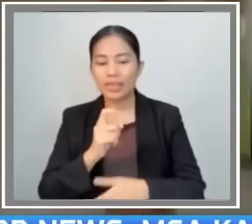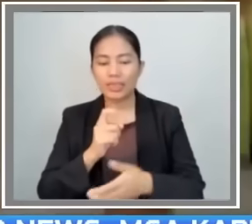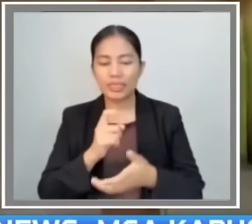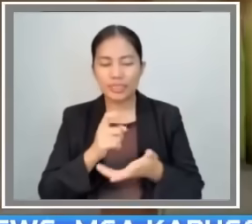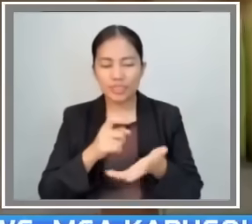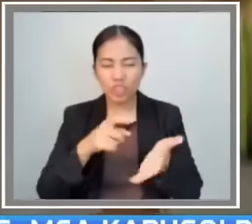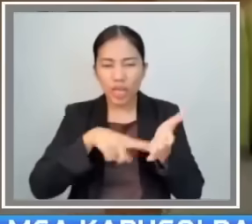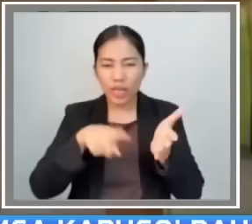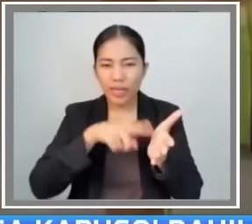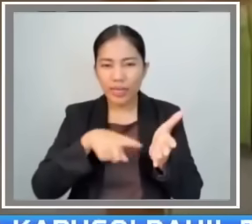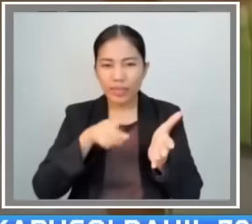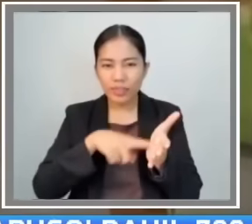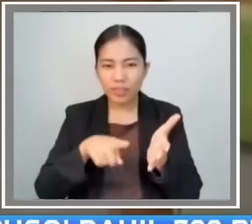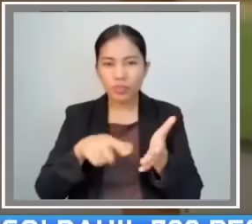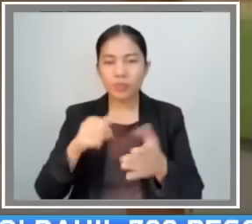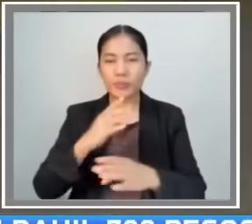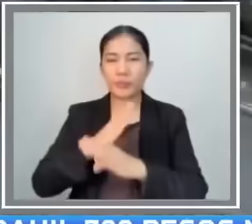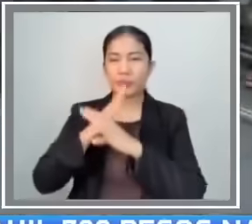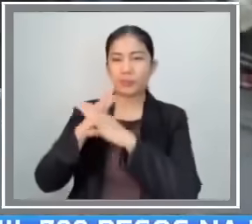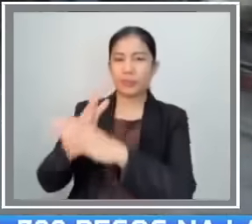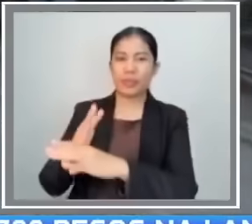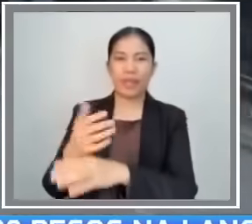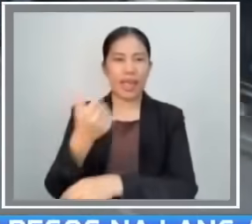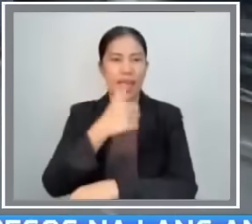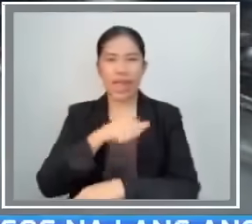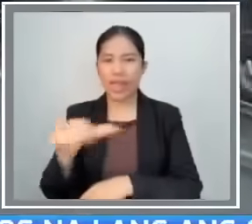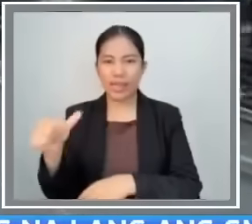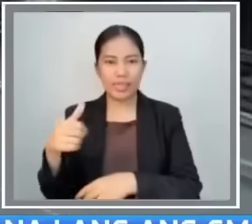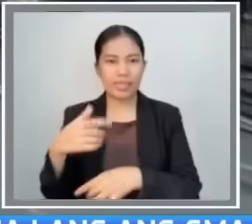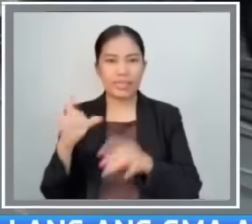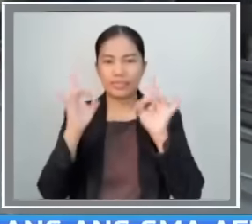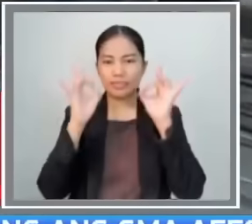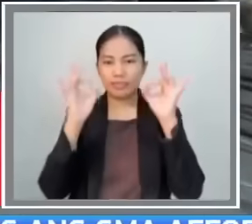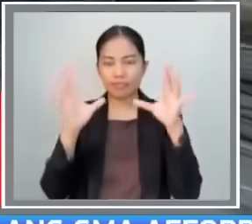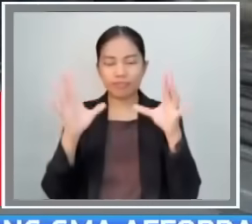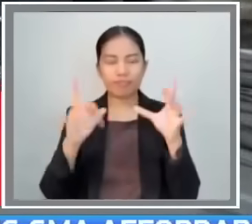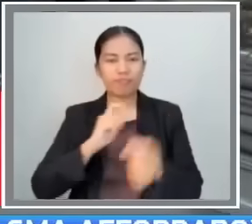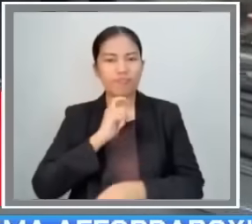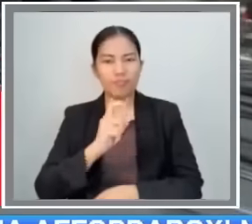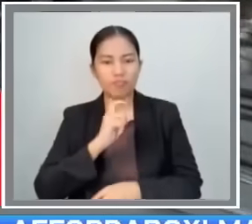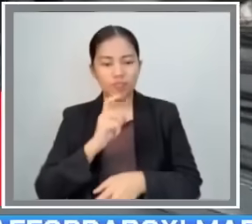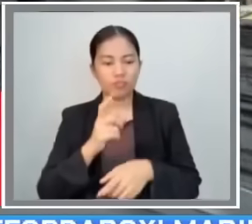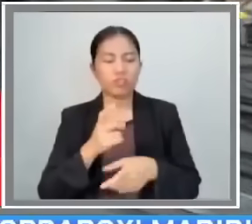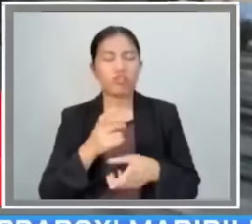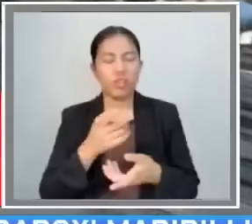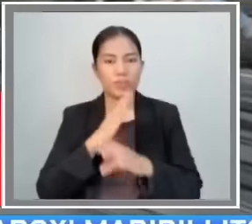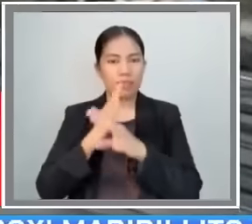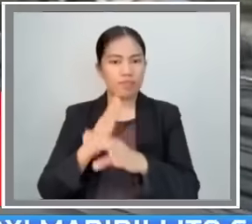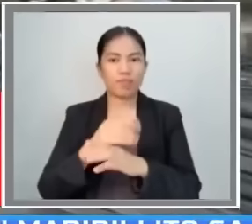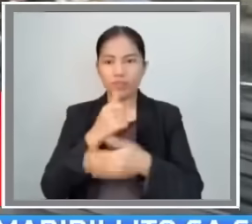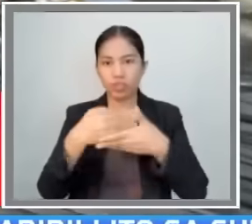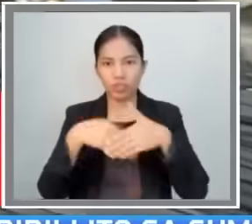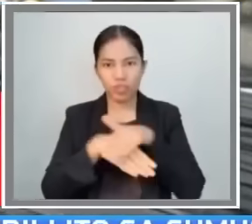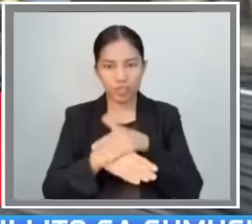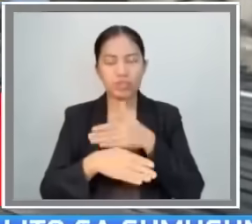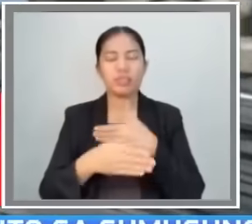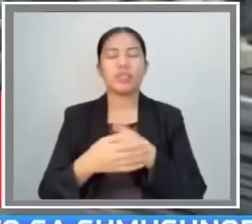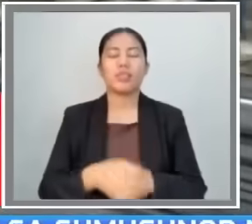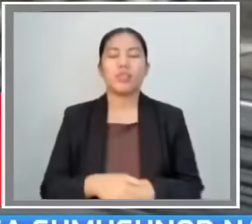anumang bladed weapon sa loob ng paaralan. Tila dinaan na ng buhawi ang National Highway sa bahagi ng Barangay Tambo sa Lipa